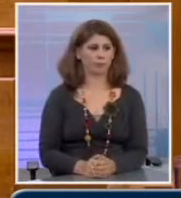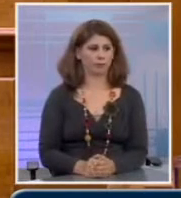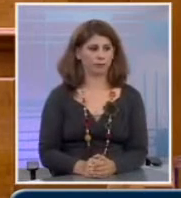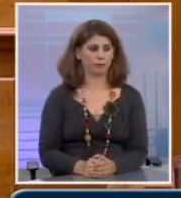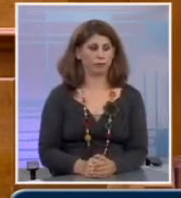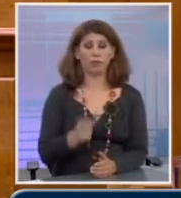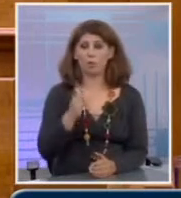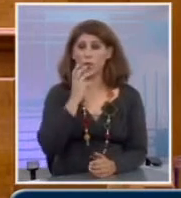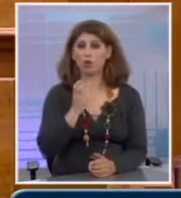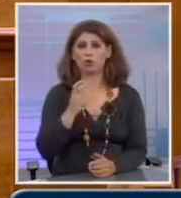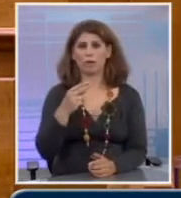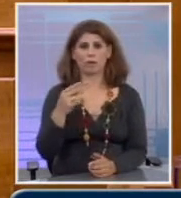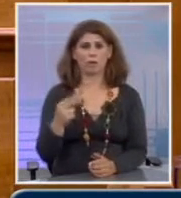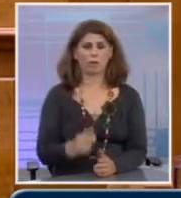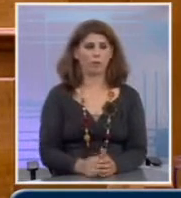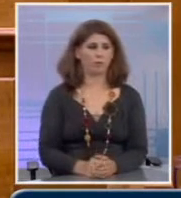Είναι πολύ σοβαρό θέμα.